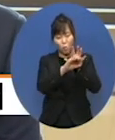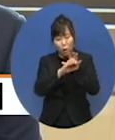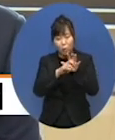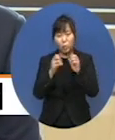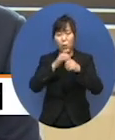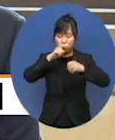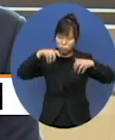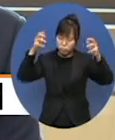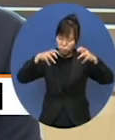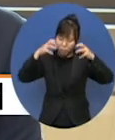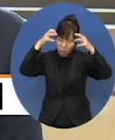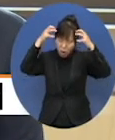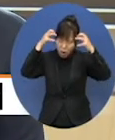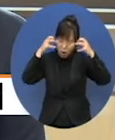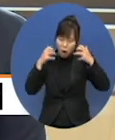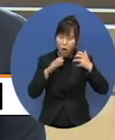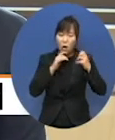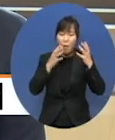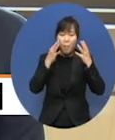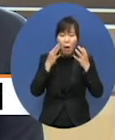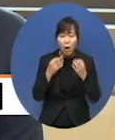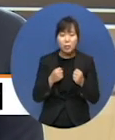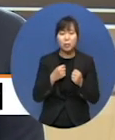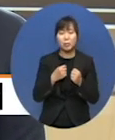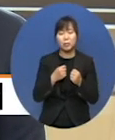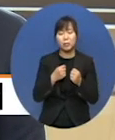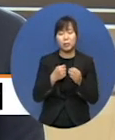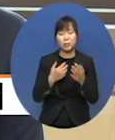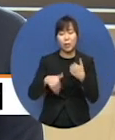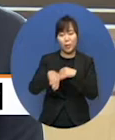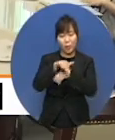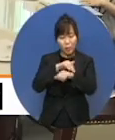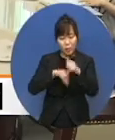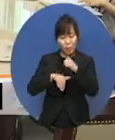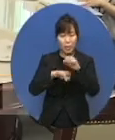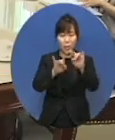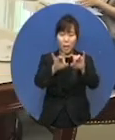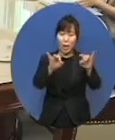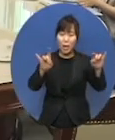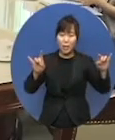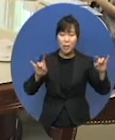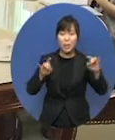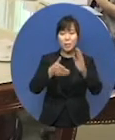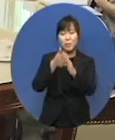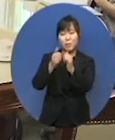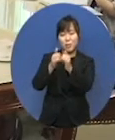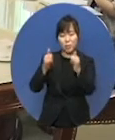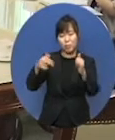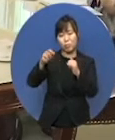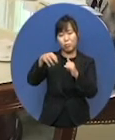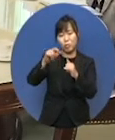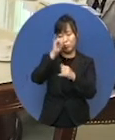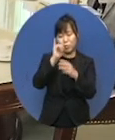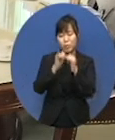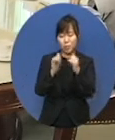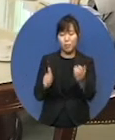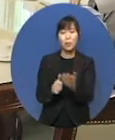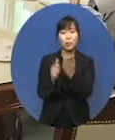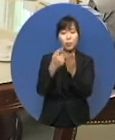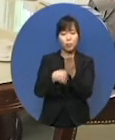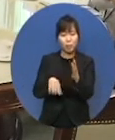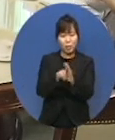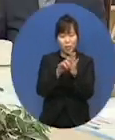코로나19와 호우, 폭염 등 많은 어려움을 겪는 상황 속에서도 각계각층의 시민들이 순천의 인재 육성을